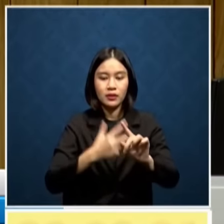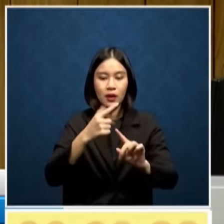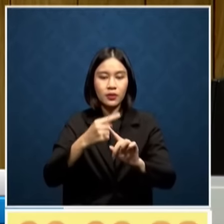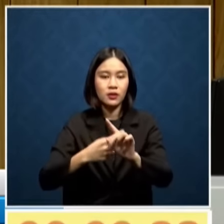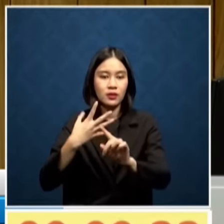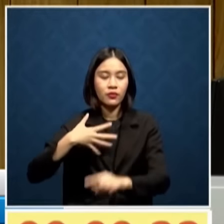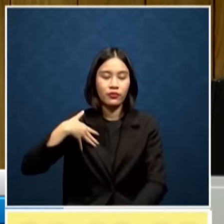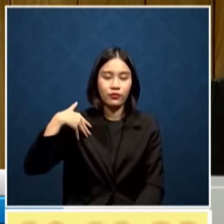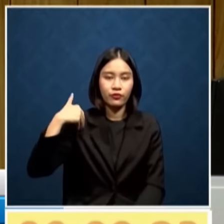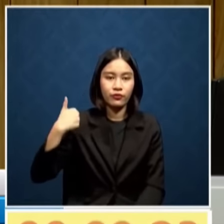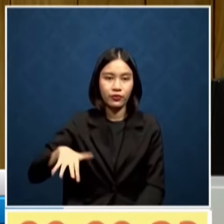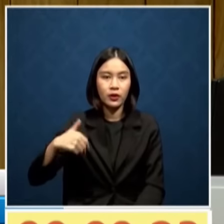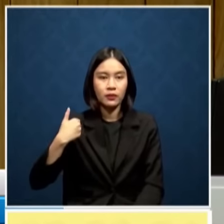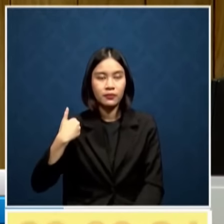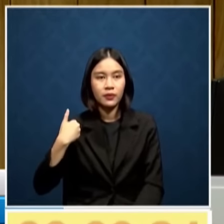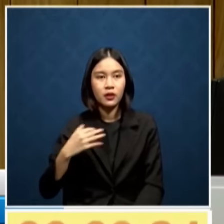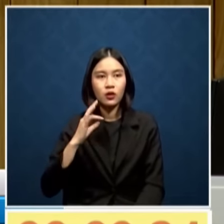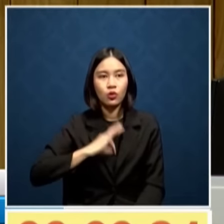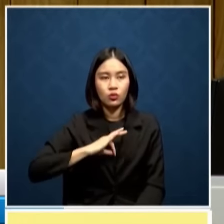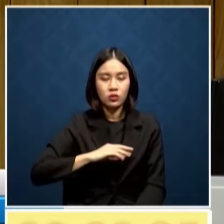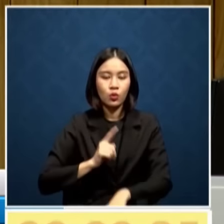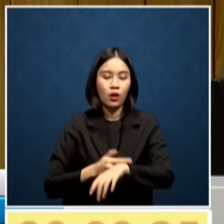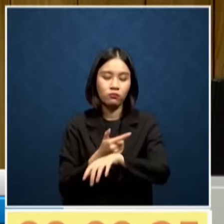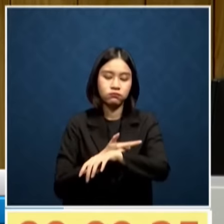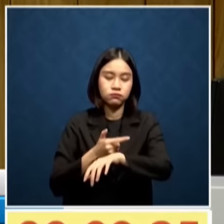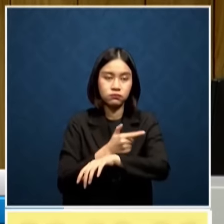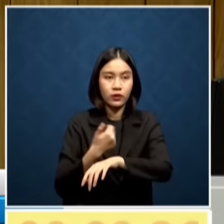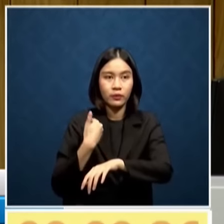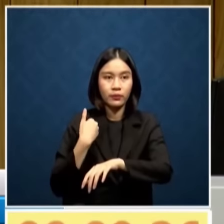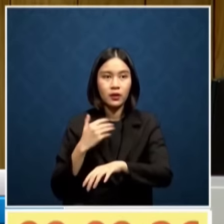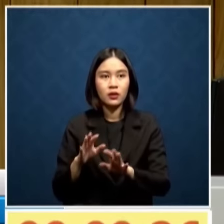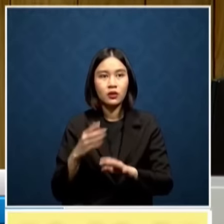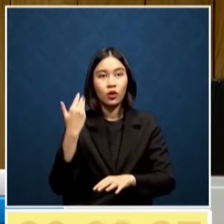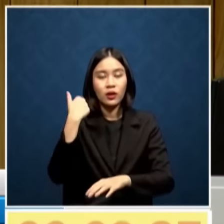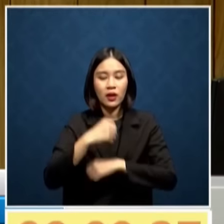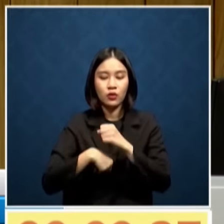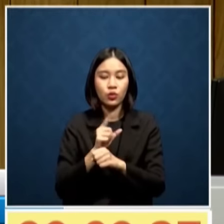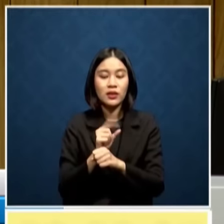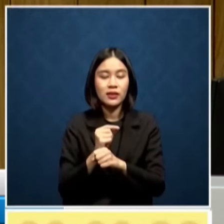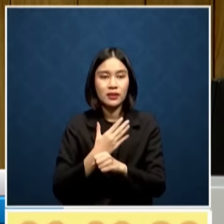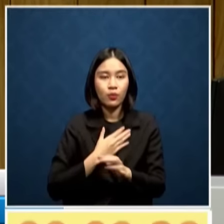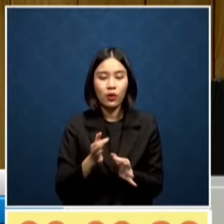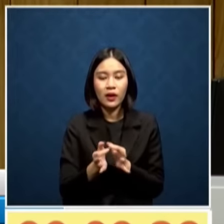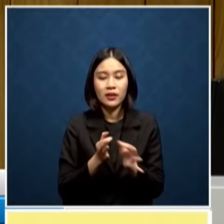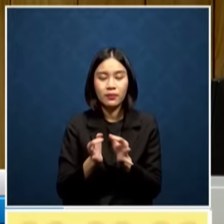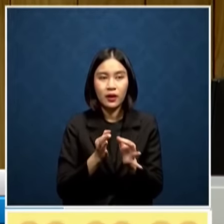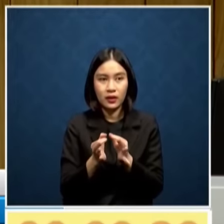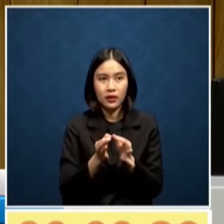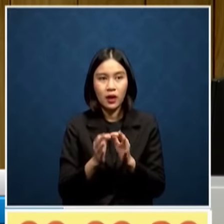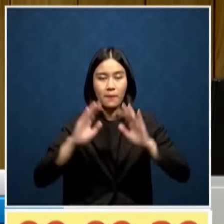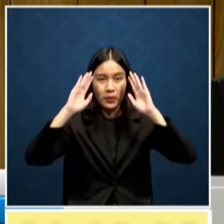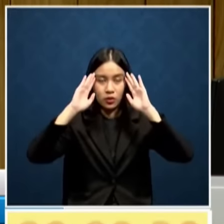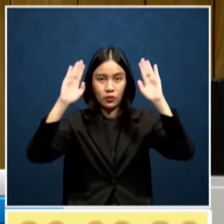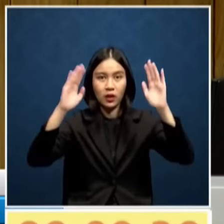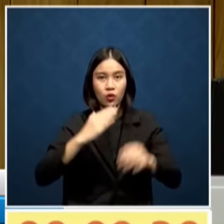ช้ำฮะบอบช้ำแล้วก็รู้สึกว่าต้องใช้เวลานานนั้นตอนอายุ20กว่าเองนะครับอันนี้เรียนได้เฝ้าประสบ